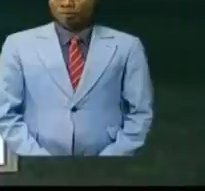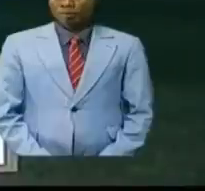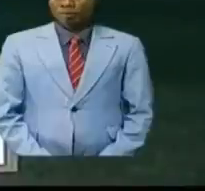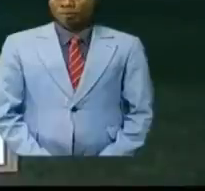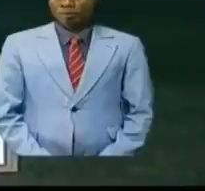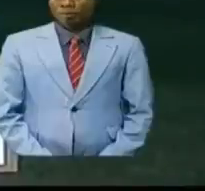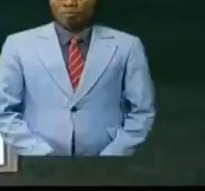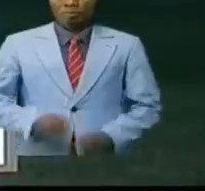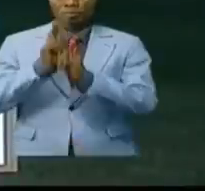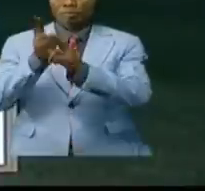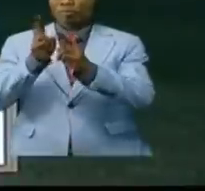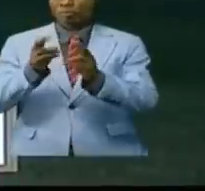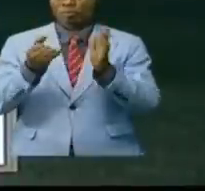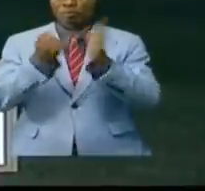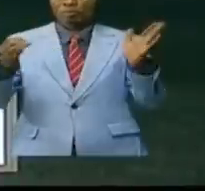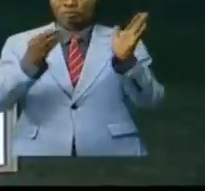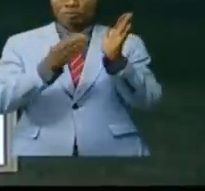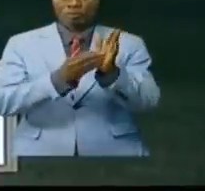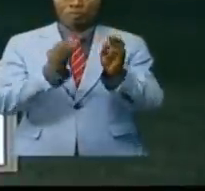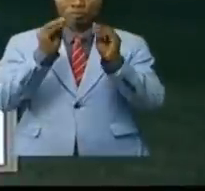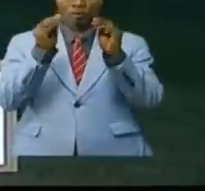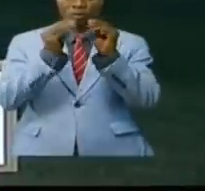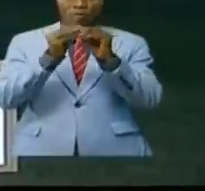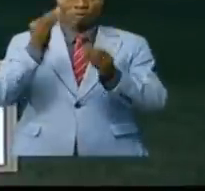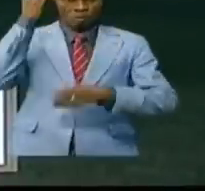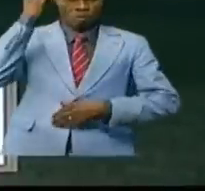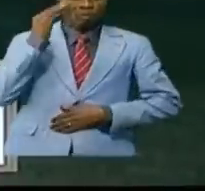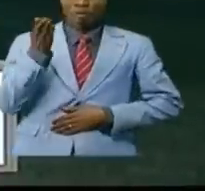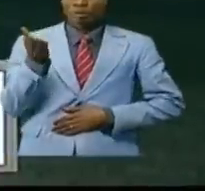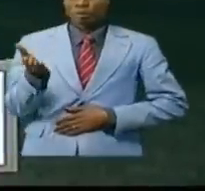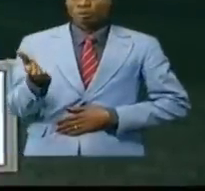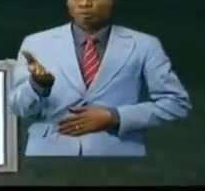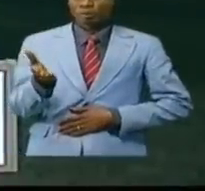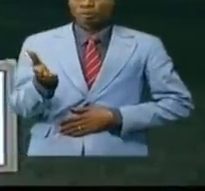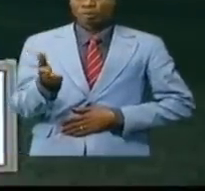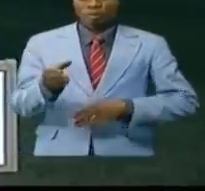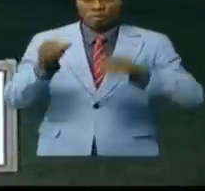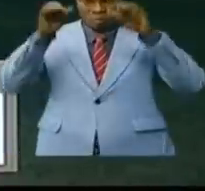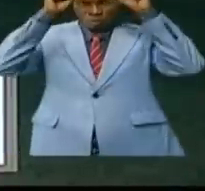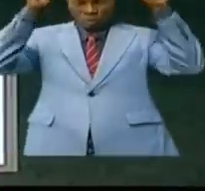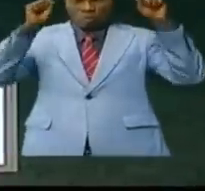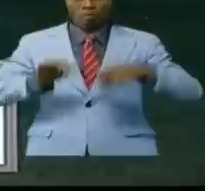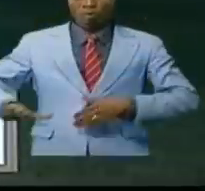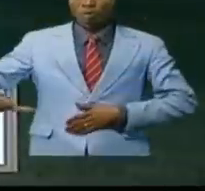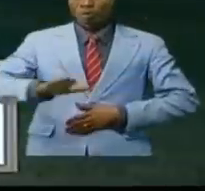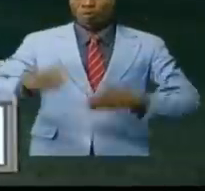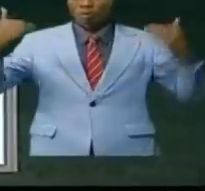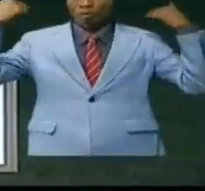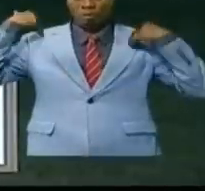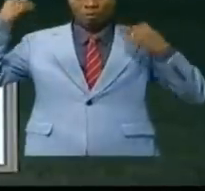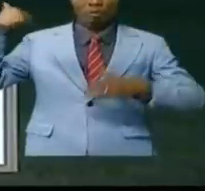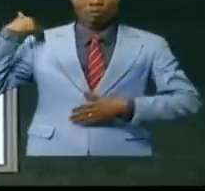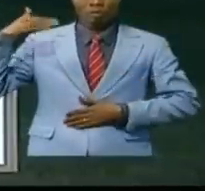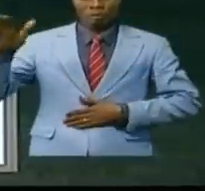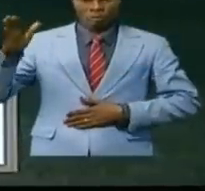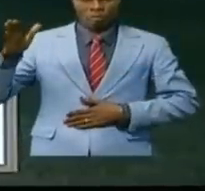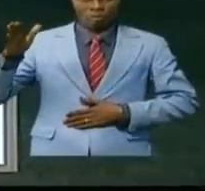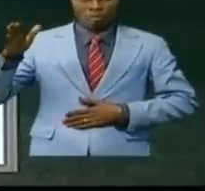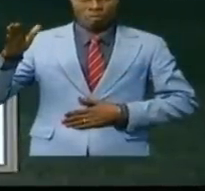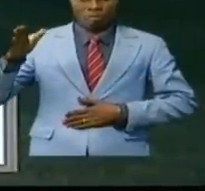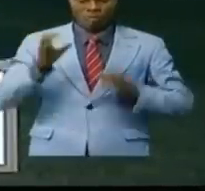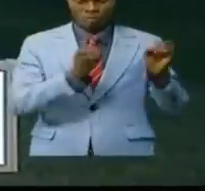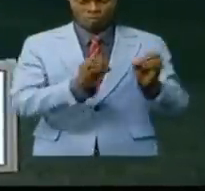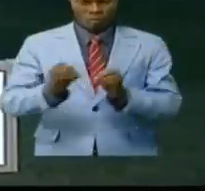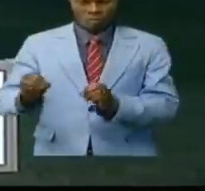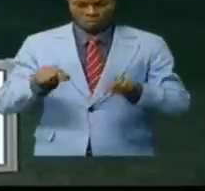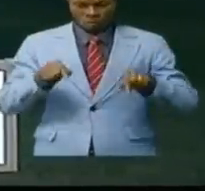Compte rendu de la 69e réunion du Conseil des ministres, le président de la République, chef de l'État, a